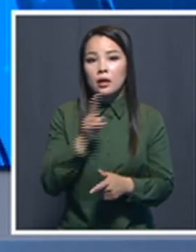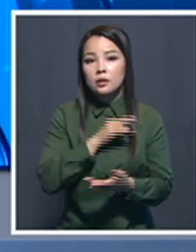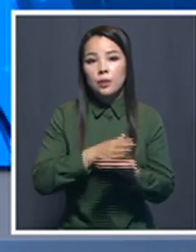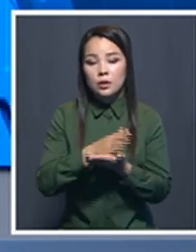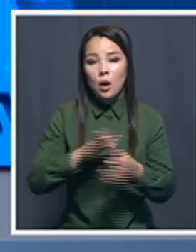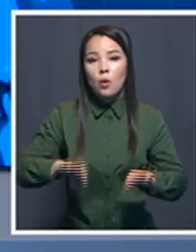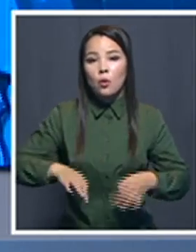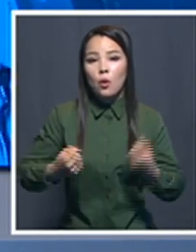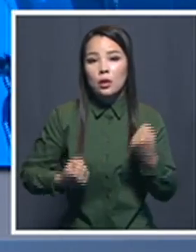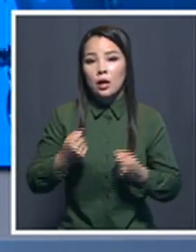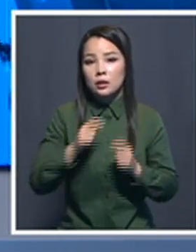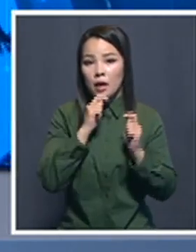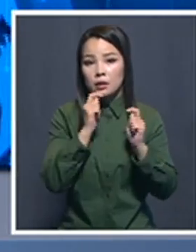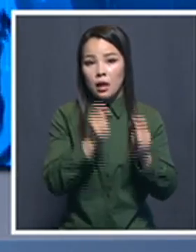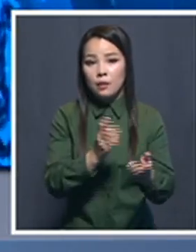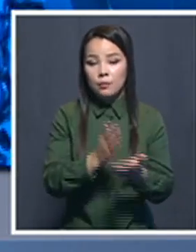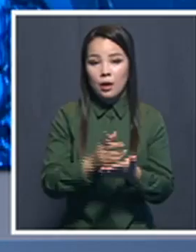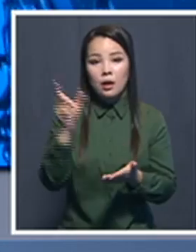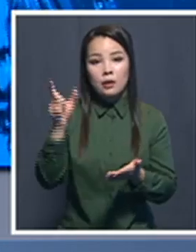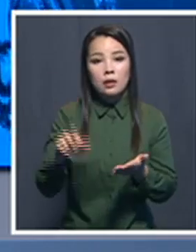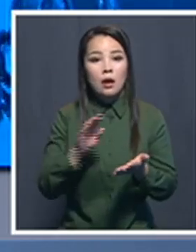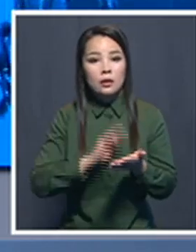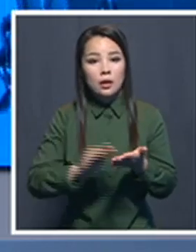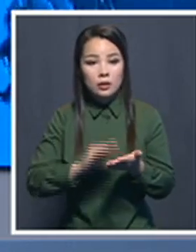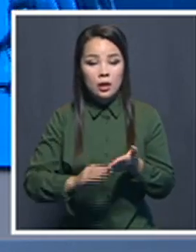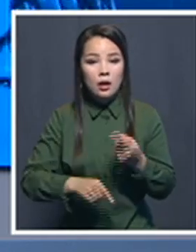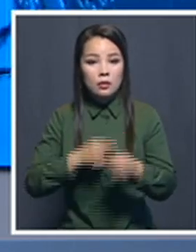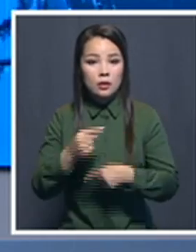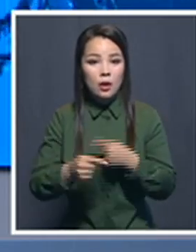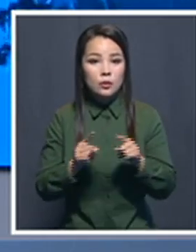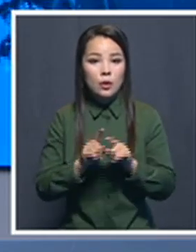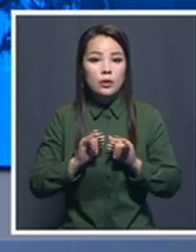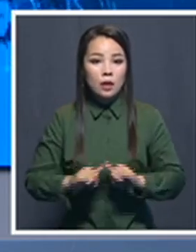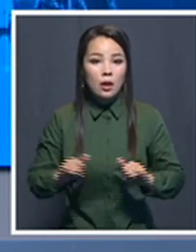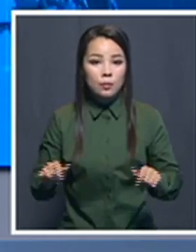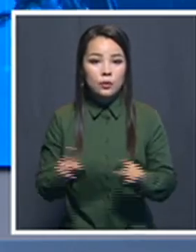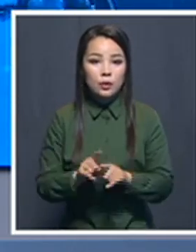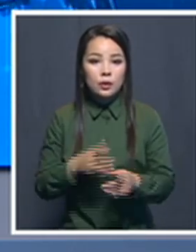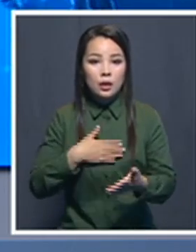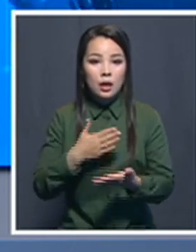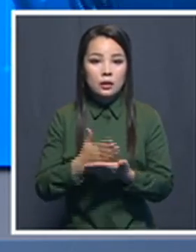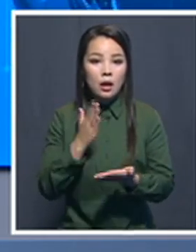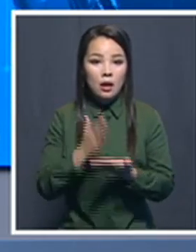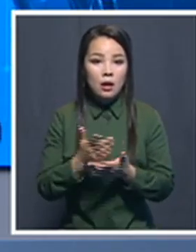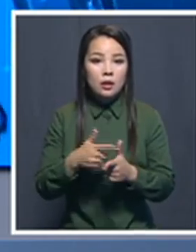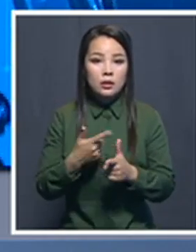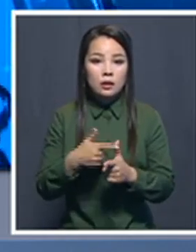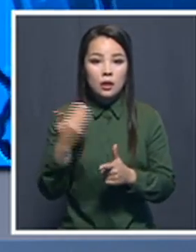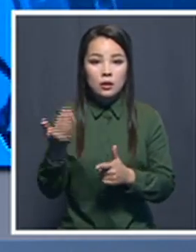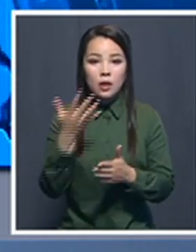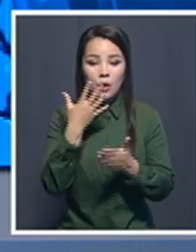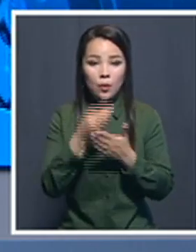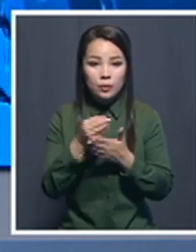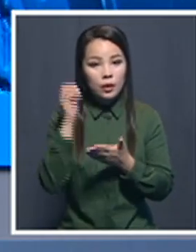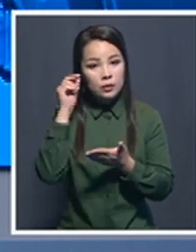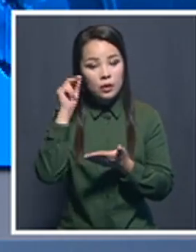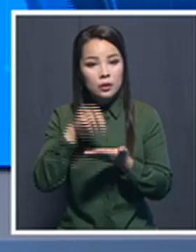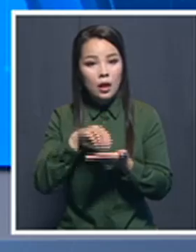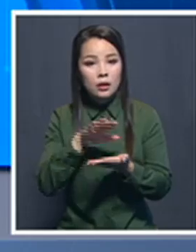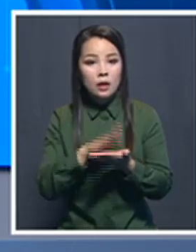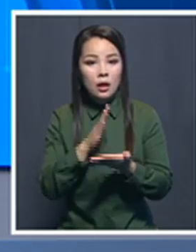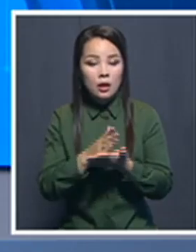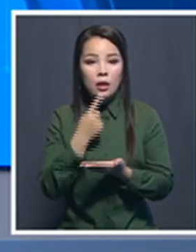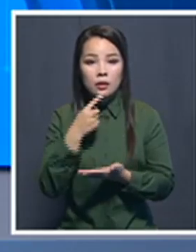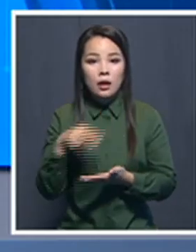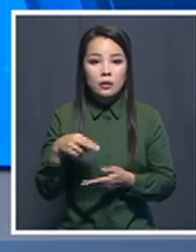тартылды. Бүгінде қабырғалы қаламгерлер ел руханиятының дамуына зор үлес қосып отыр. Ал атаулы датаға байланысты түрлі әдеби кештер